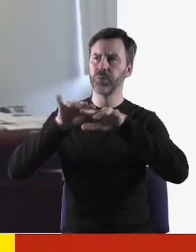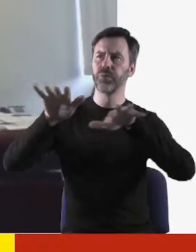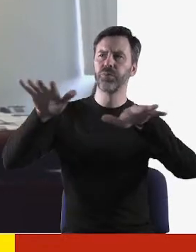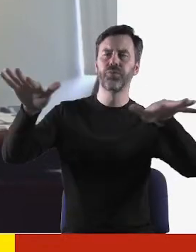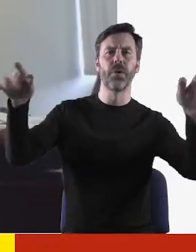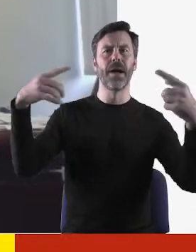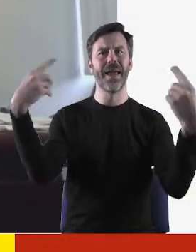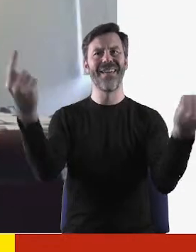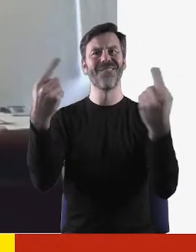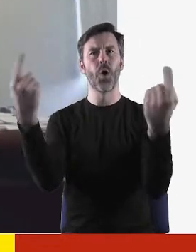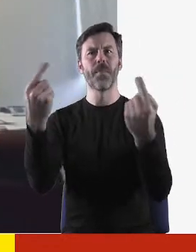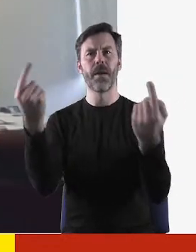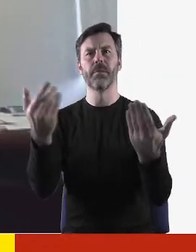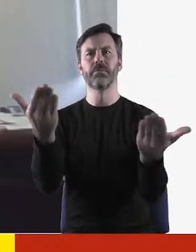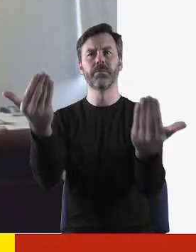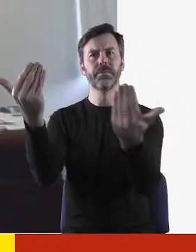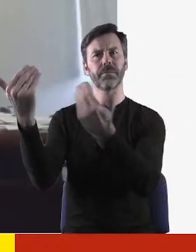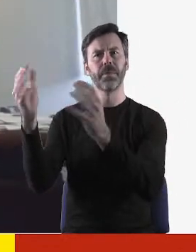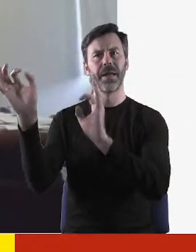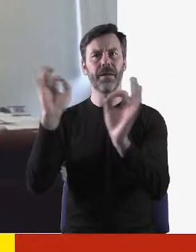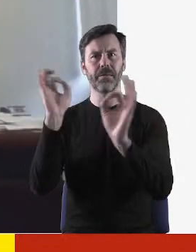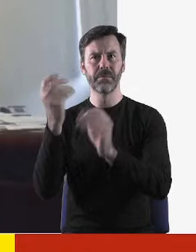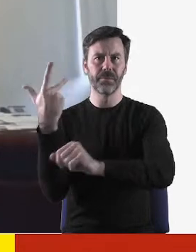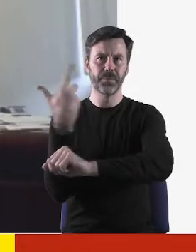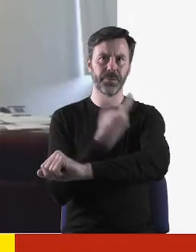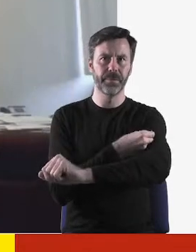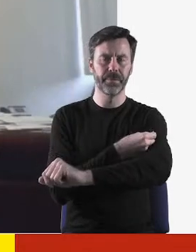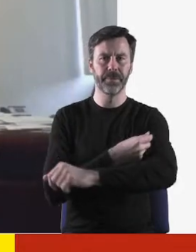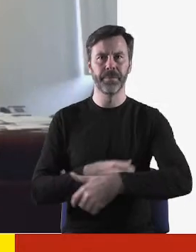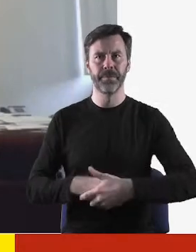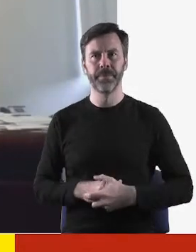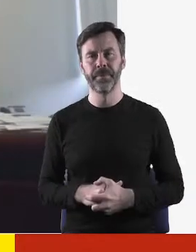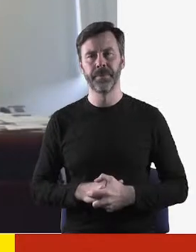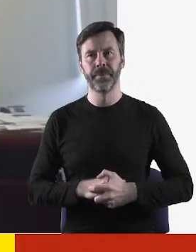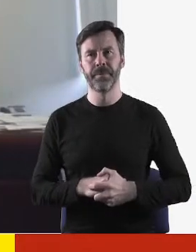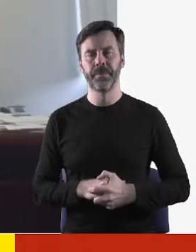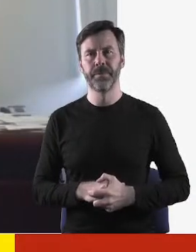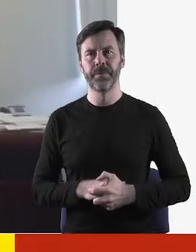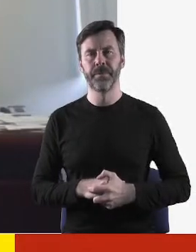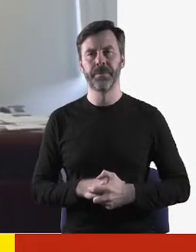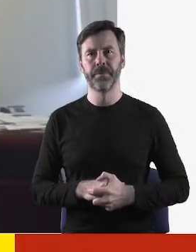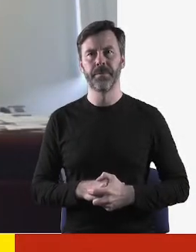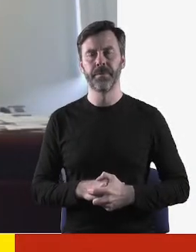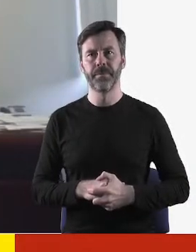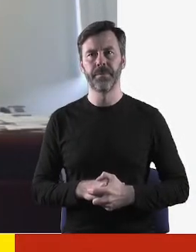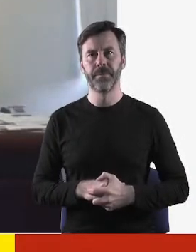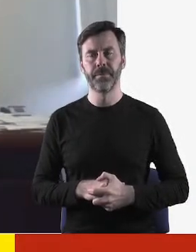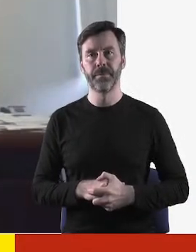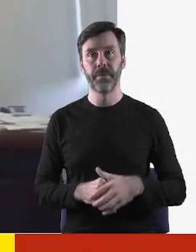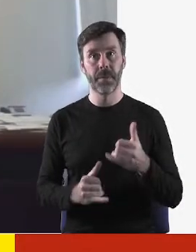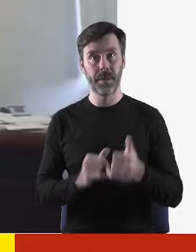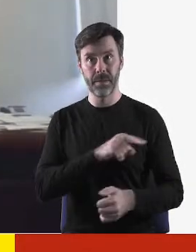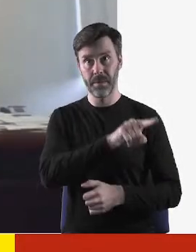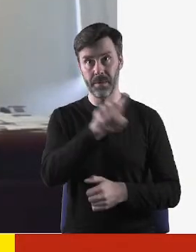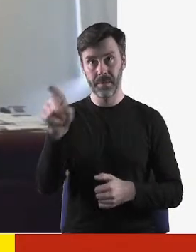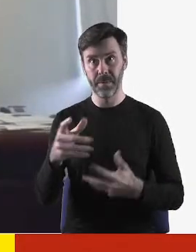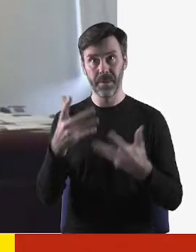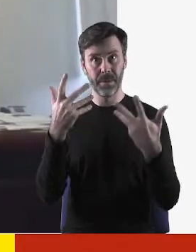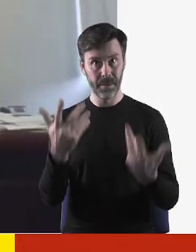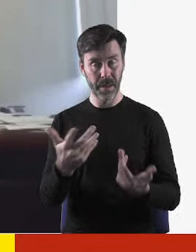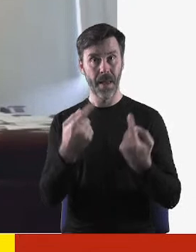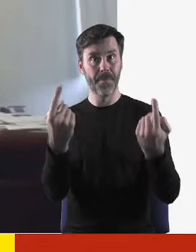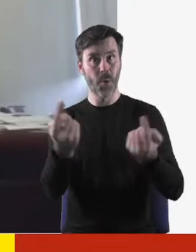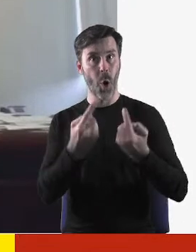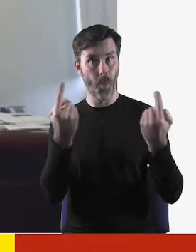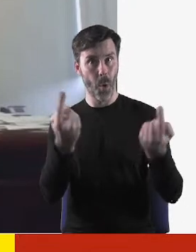że gdziekolwiek jej nie ma. Jeżeli chodzi o włączenie się do promowania, oczywiście można to